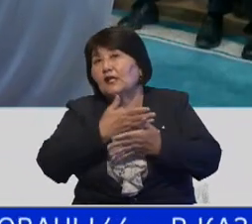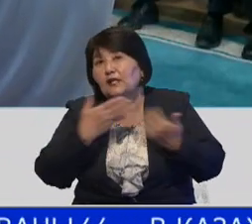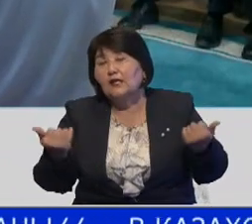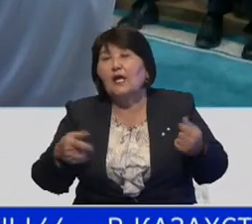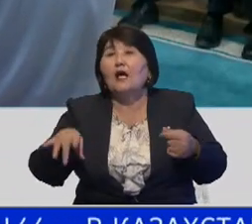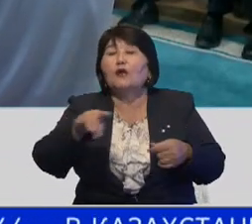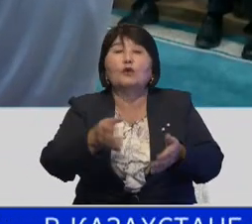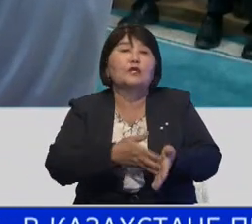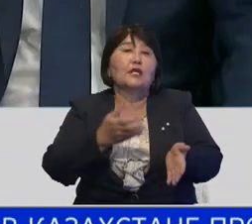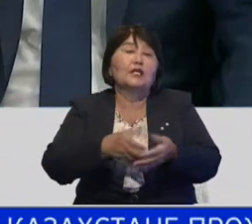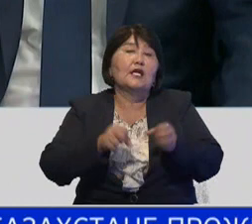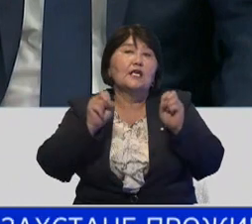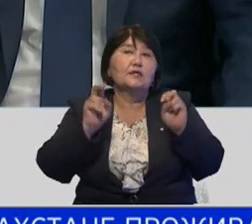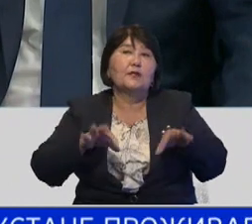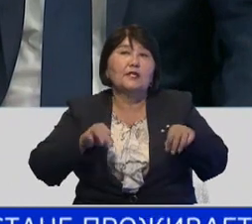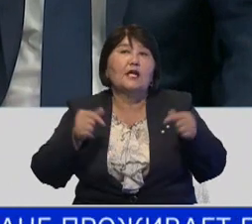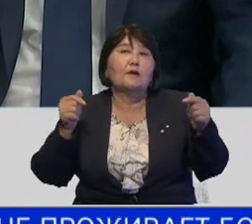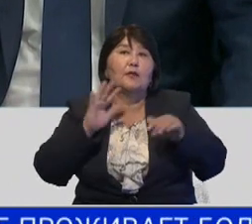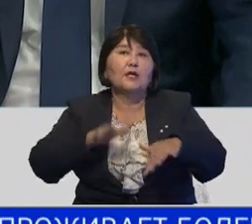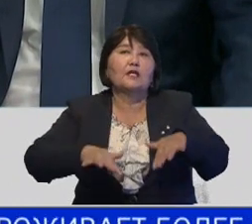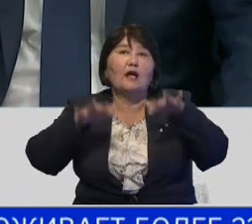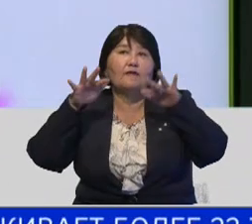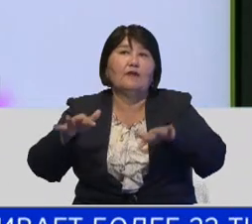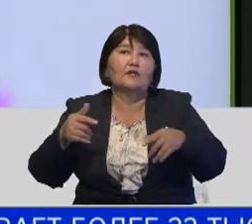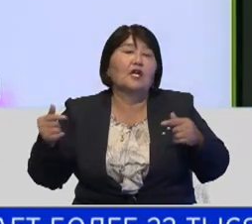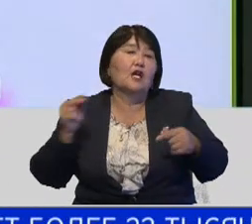регионе также недостаточно спецтехники для противопаводковые